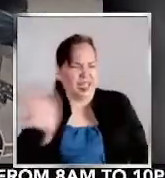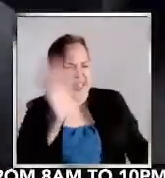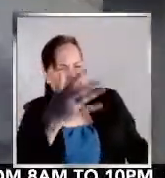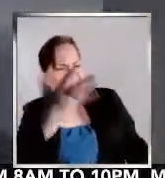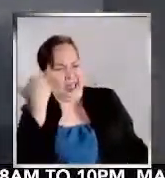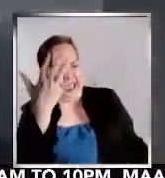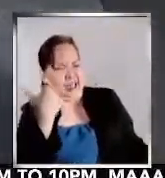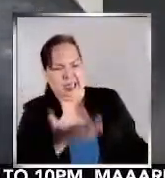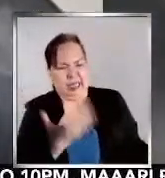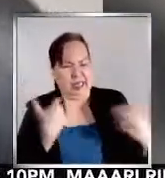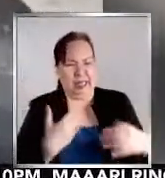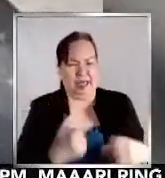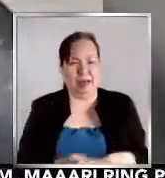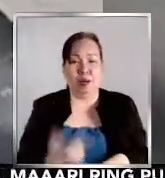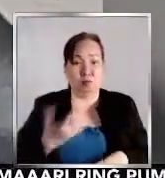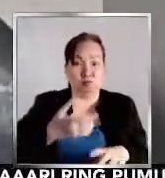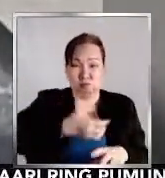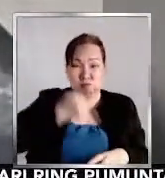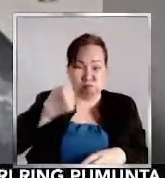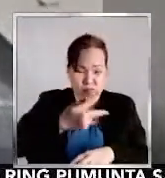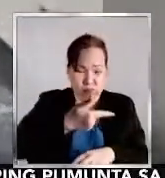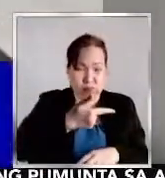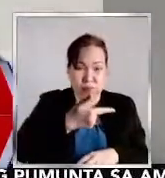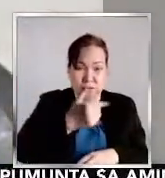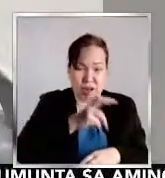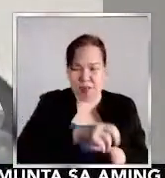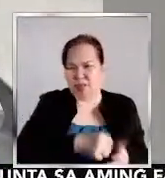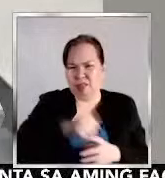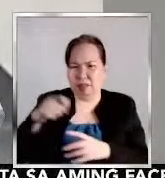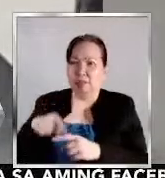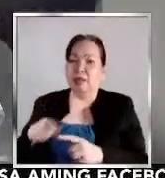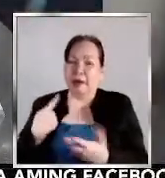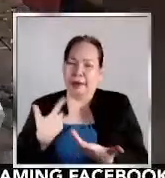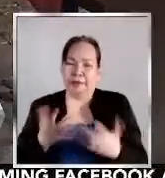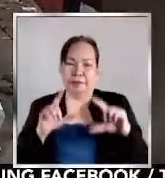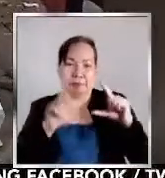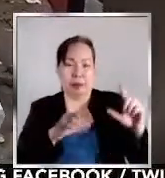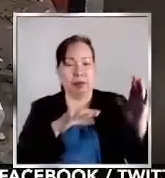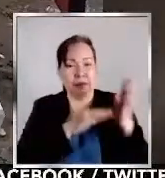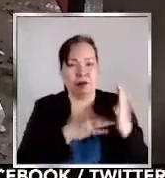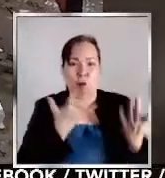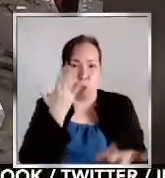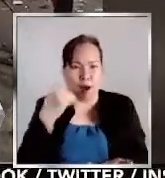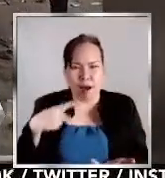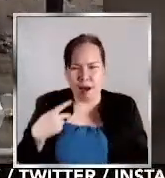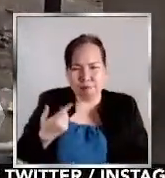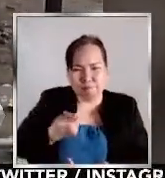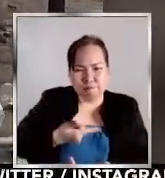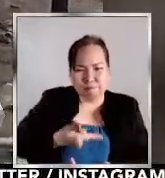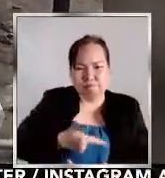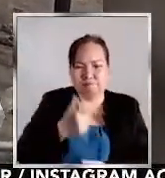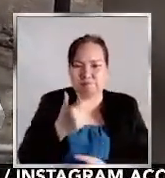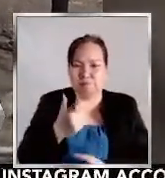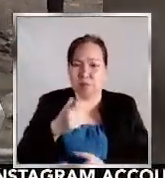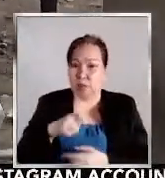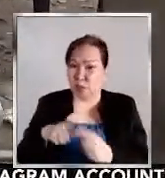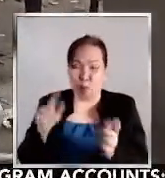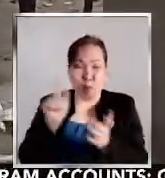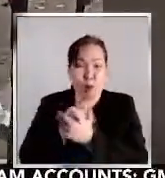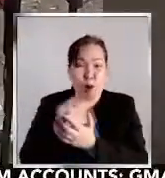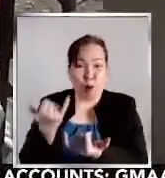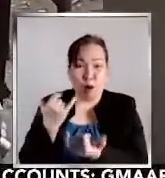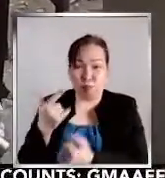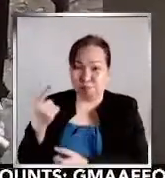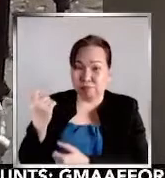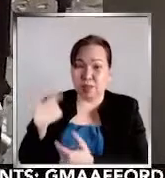Kinumpiska ang baril sa rider na ngayon nahaharap sa reklamong illegal possession of firearms. Bawal din ang baril ngayong umiiral pa rin ang election gun